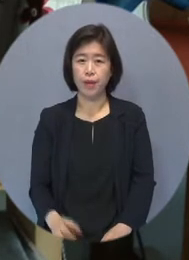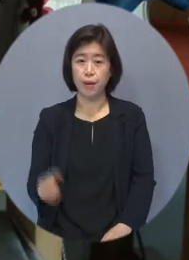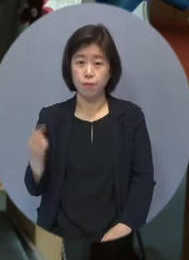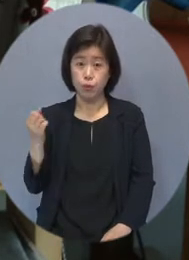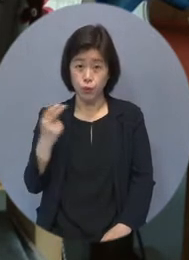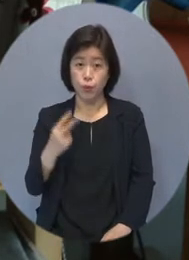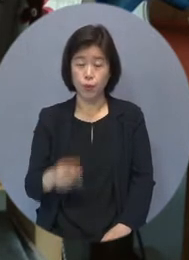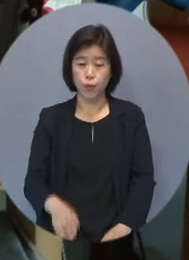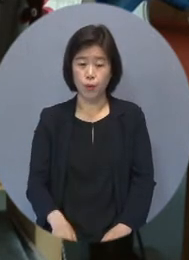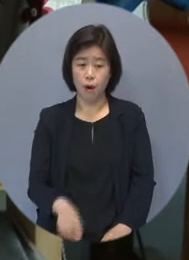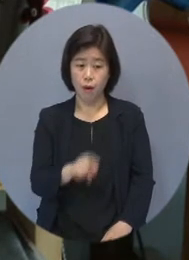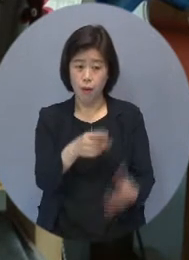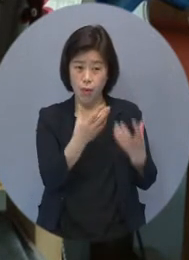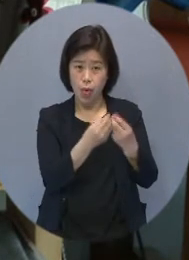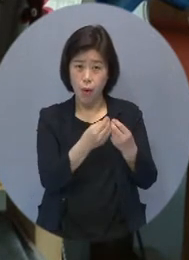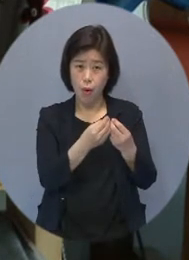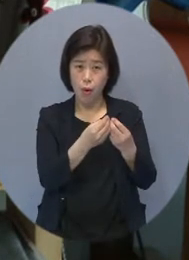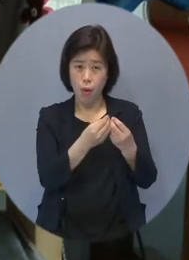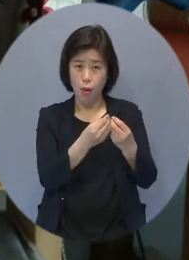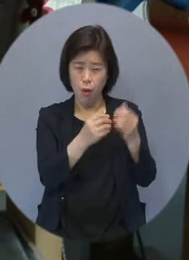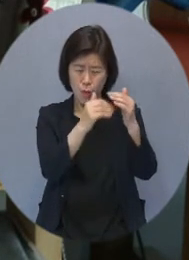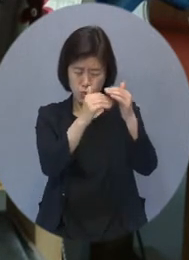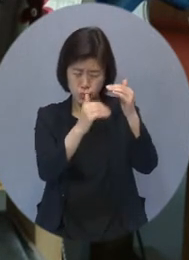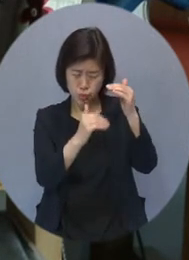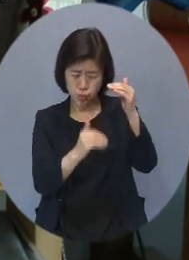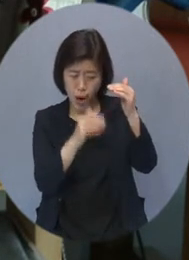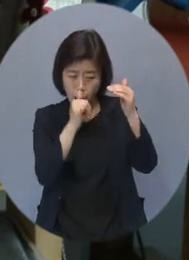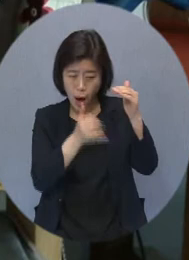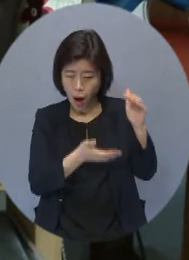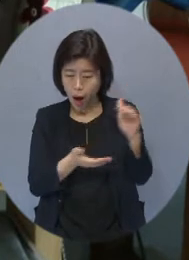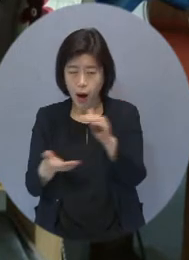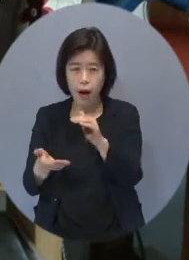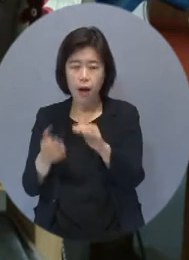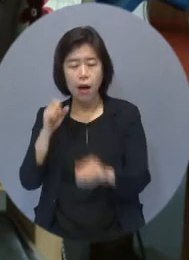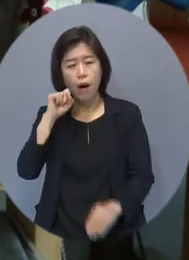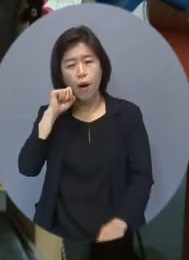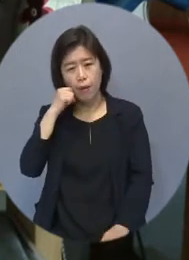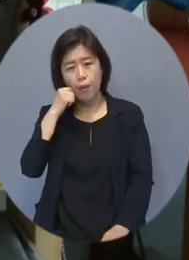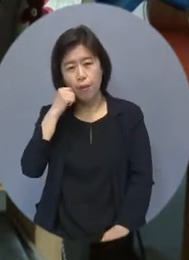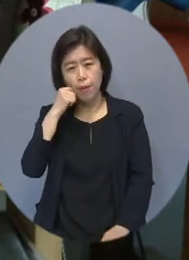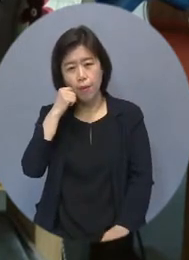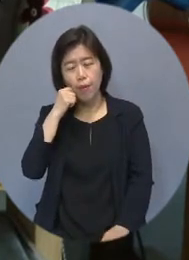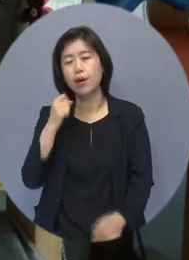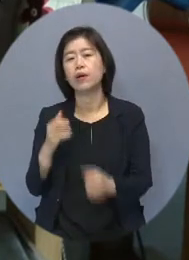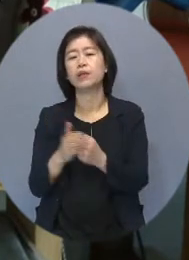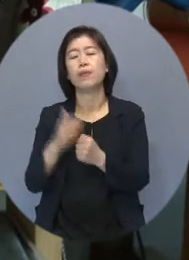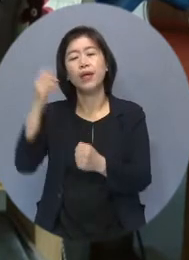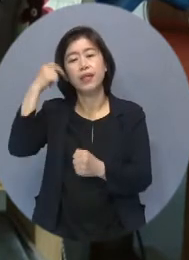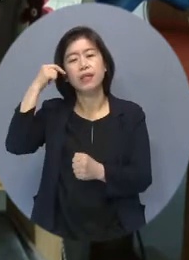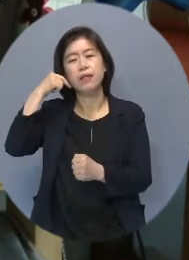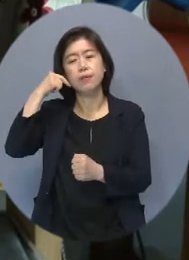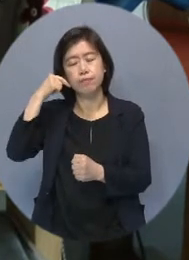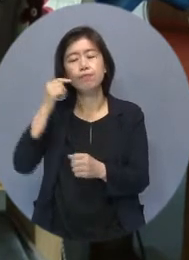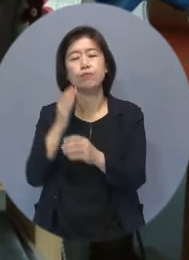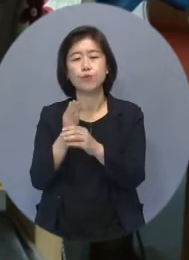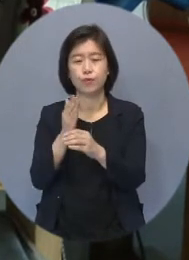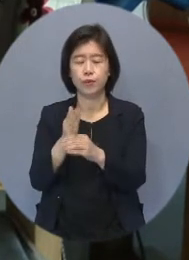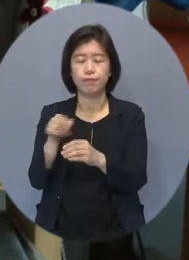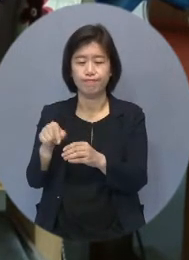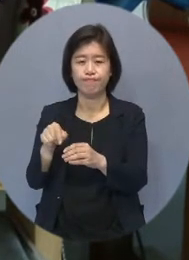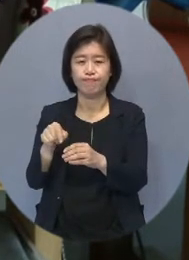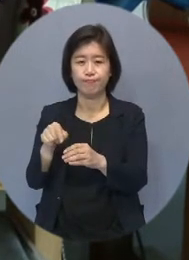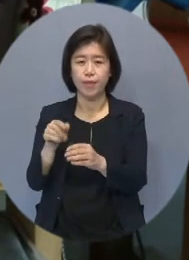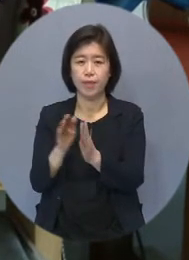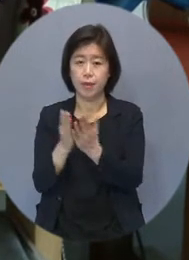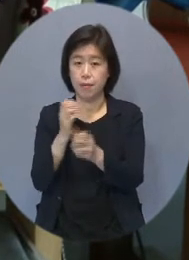무리하게 진행하는 것보다 오히려 참여하시는 분들이 그분들의 마음을 담는 책을 만들어보자라고 해서 창작으로 중심을